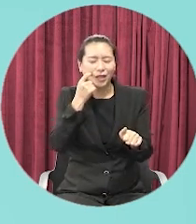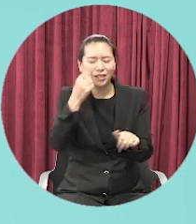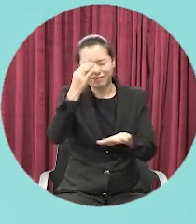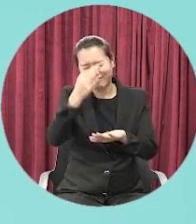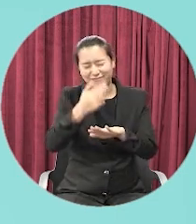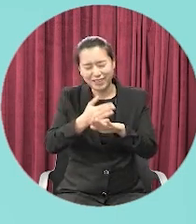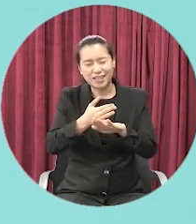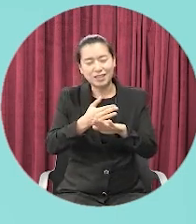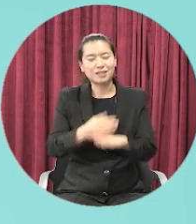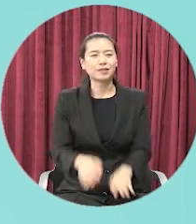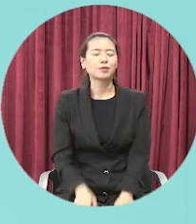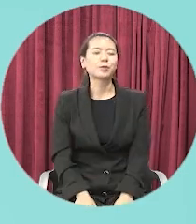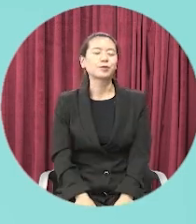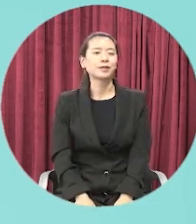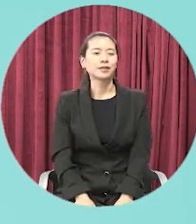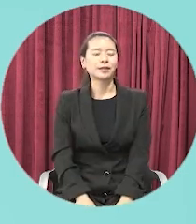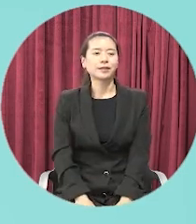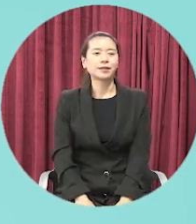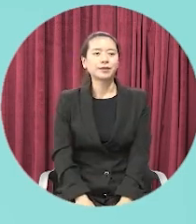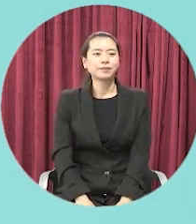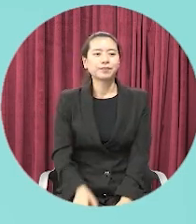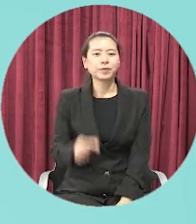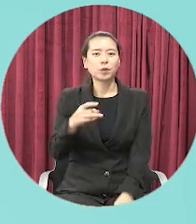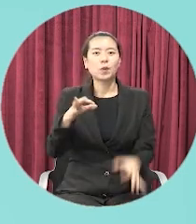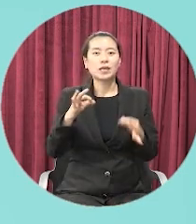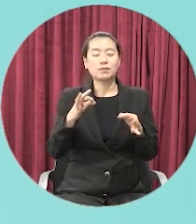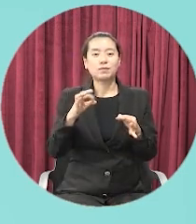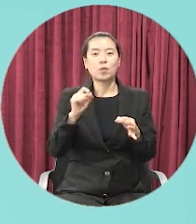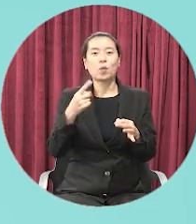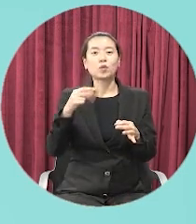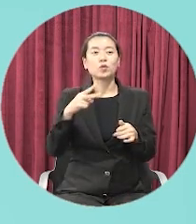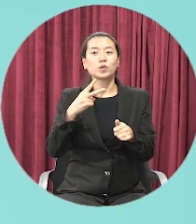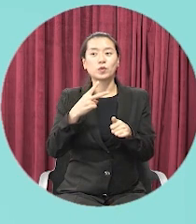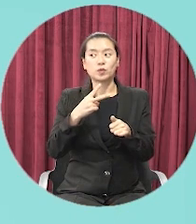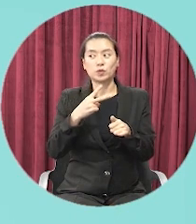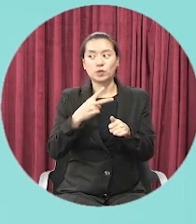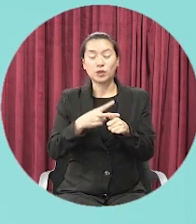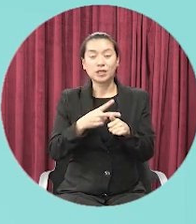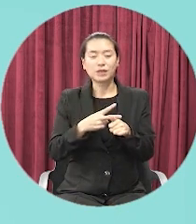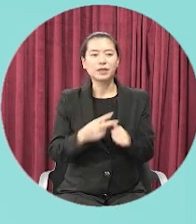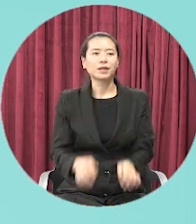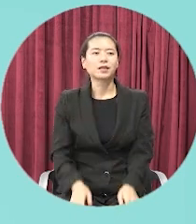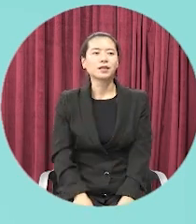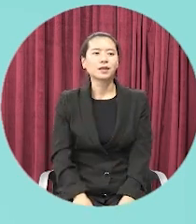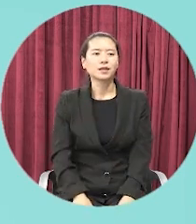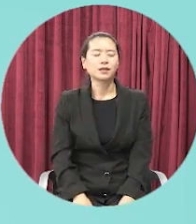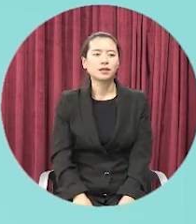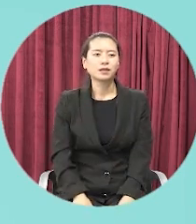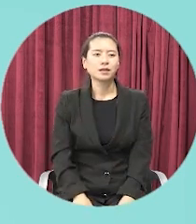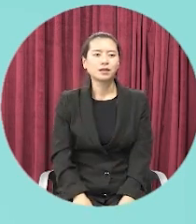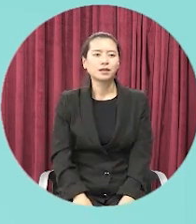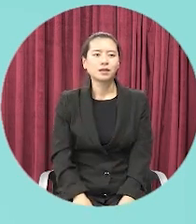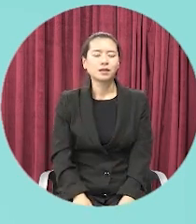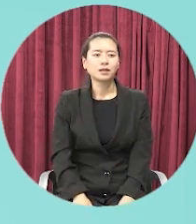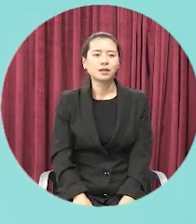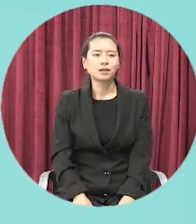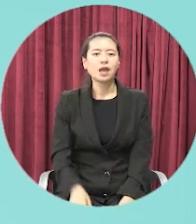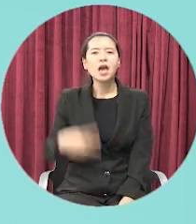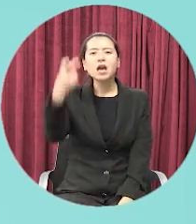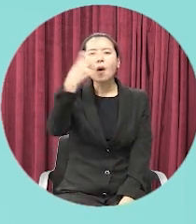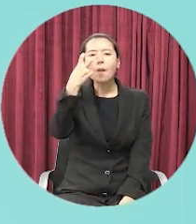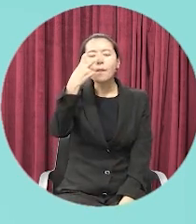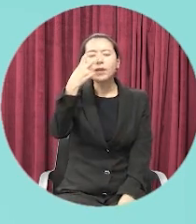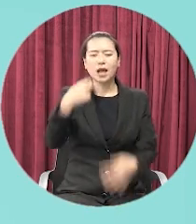아까 그 우리 김온유 과장님이 내부적으로 말씀해주셨는데 아까 이제 그 검사비